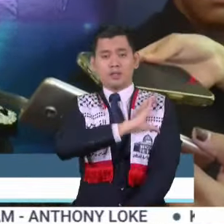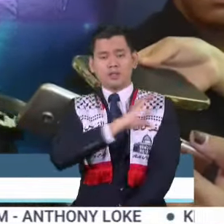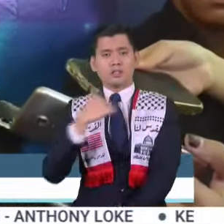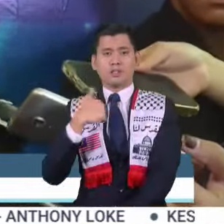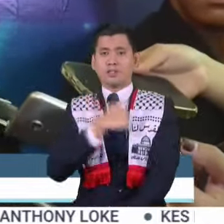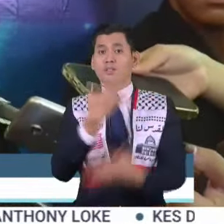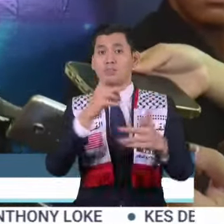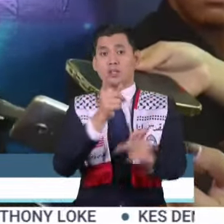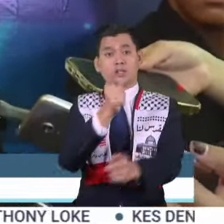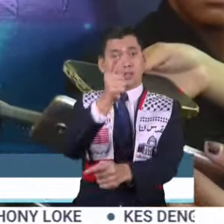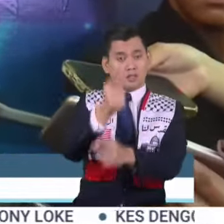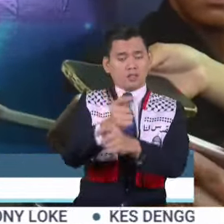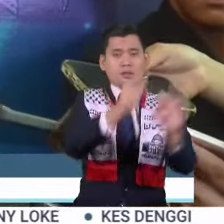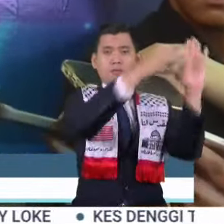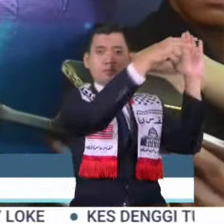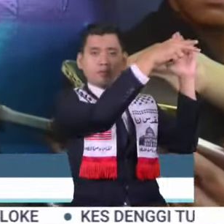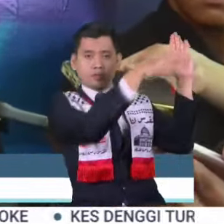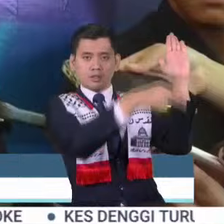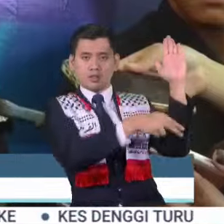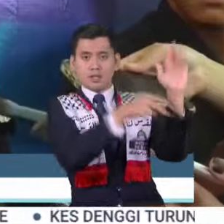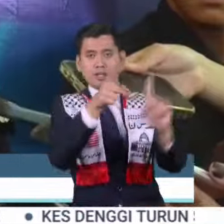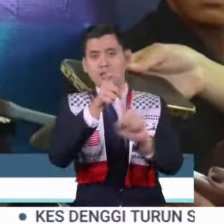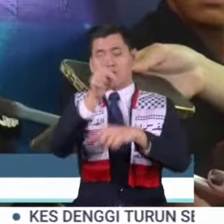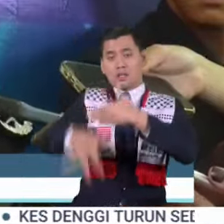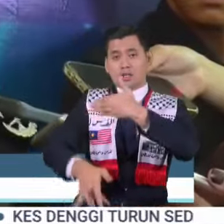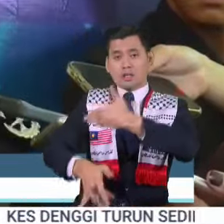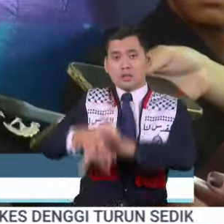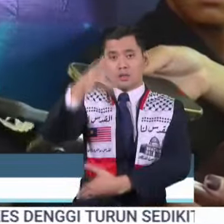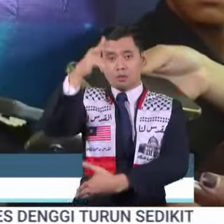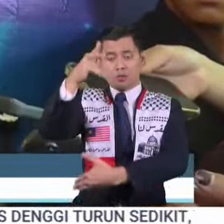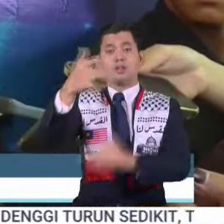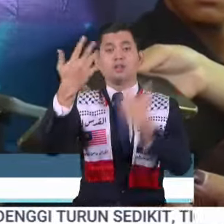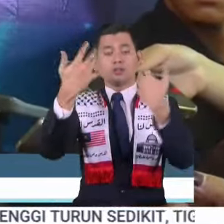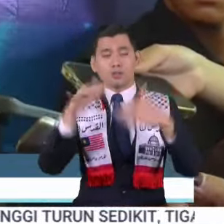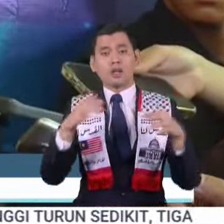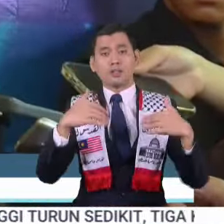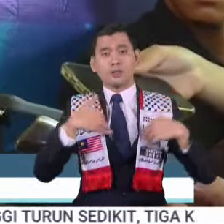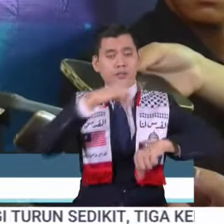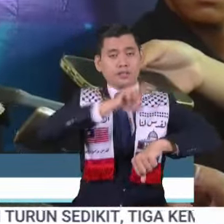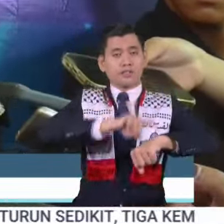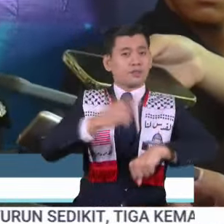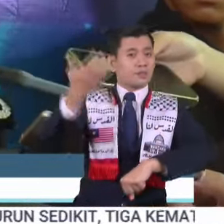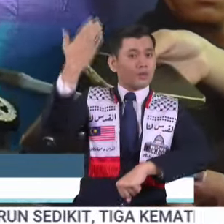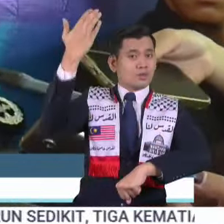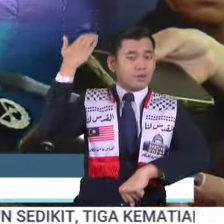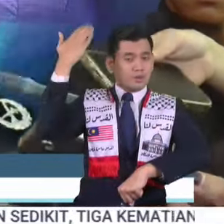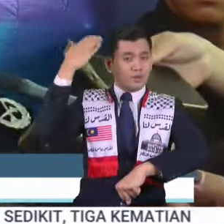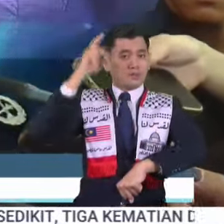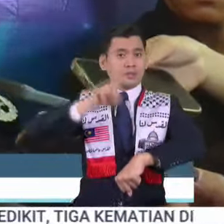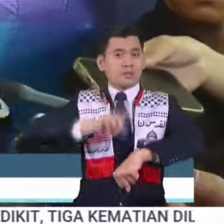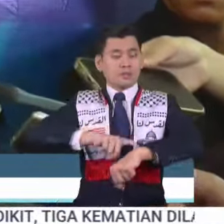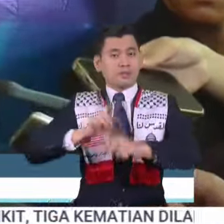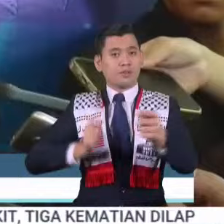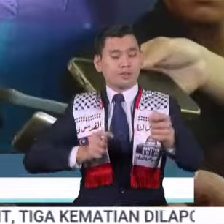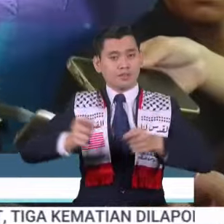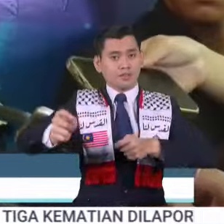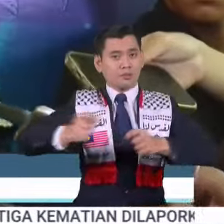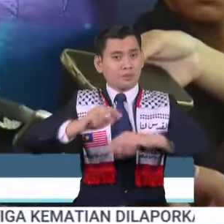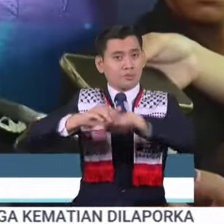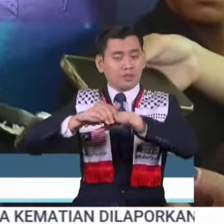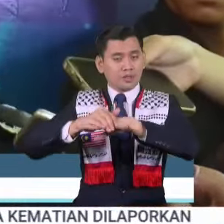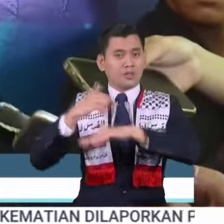peraturan ataupun PT KPN daripada awal lagi zaman British dah ada sehingga hari ini kita pun